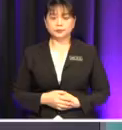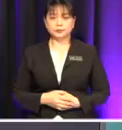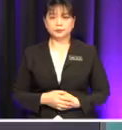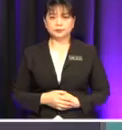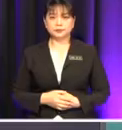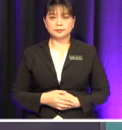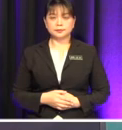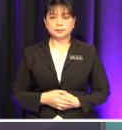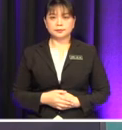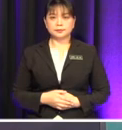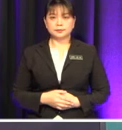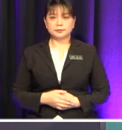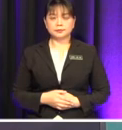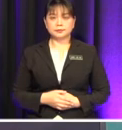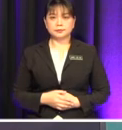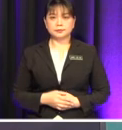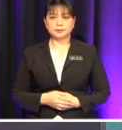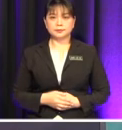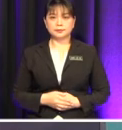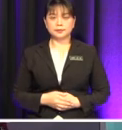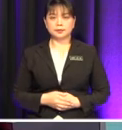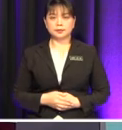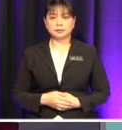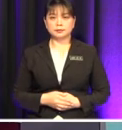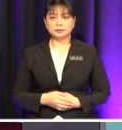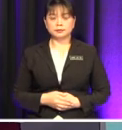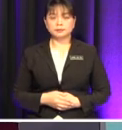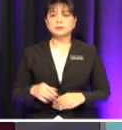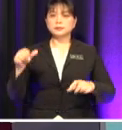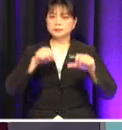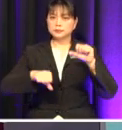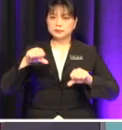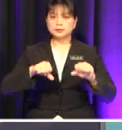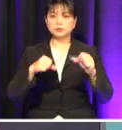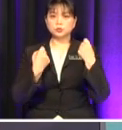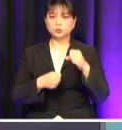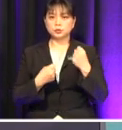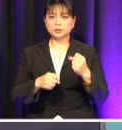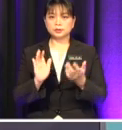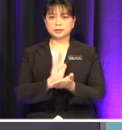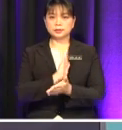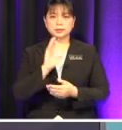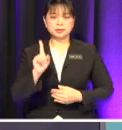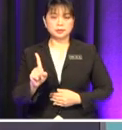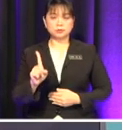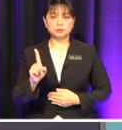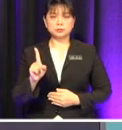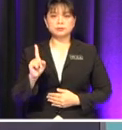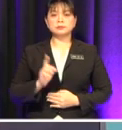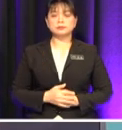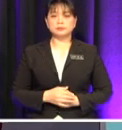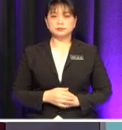kan dulu dengan format ya Oke saya masukkan kertas 1 4 5 721